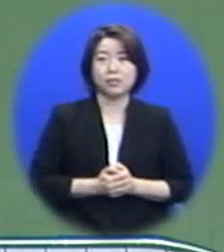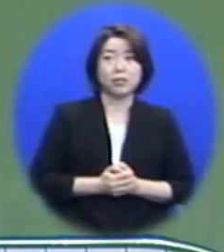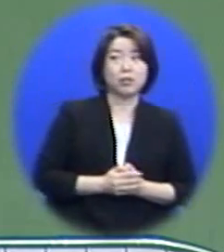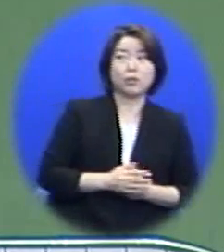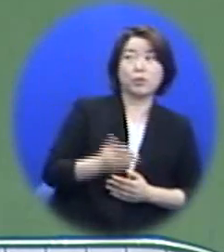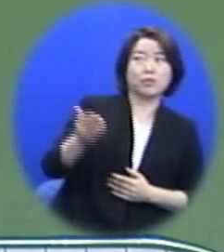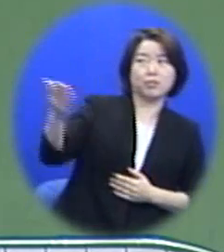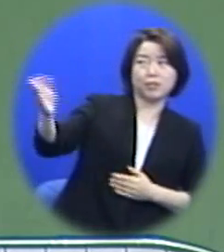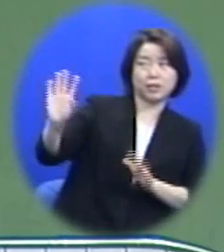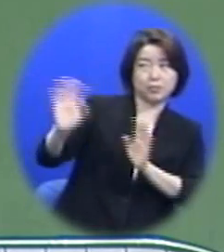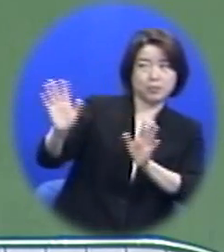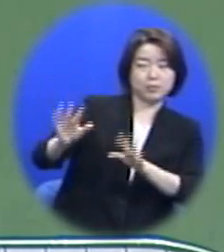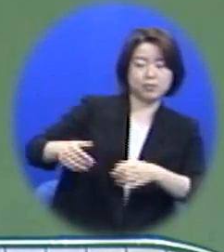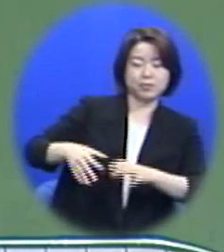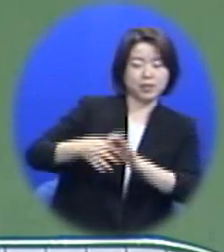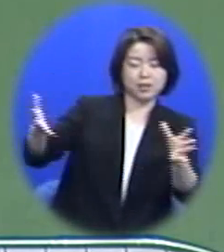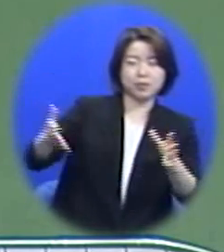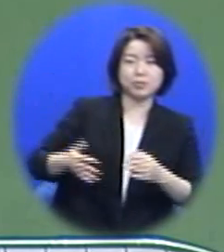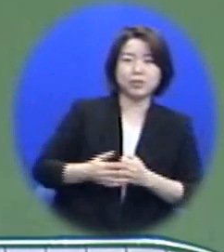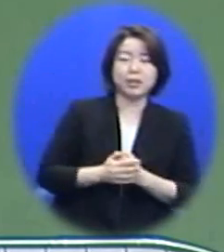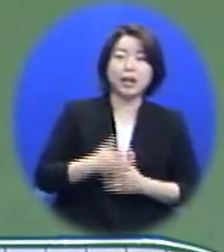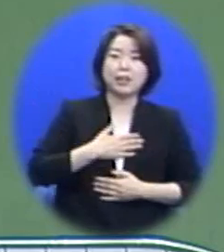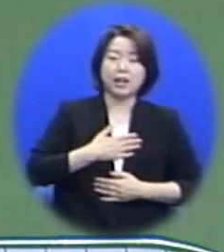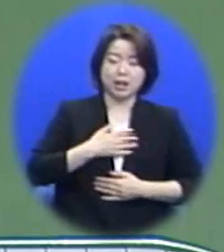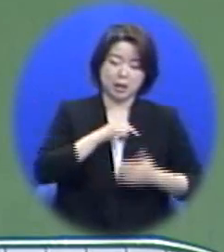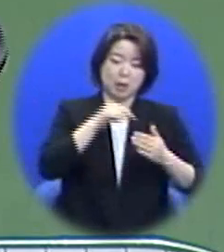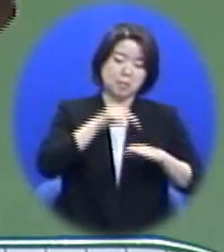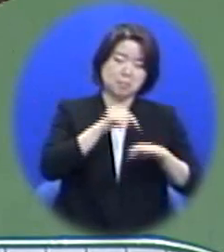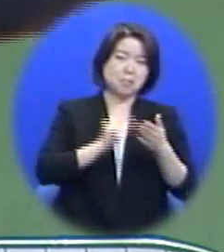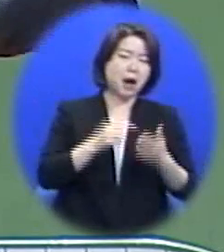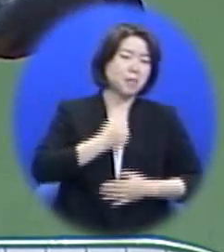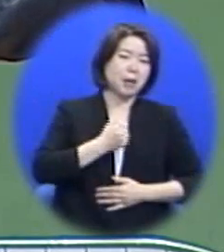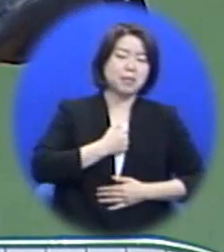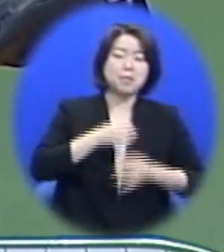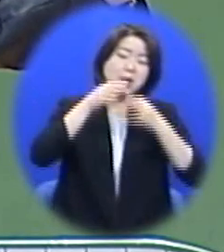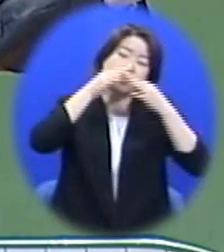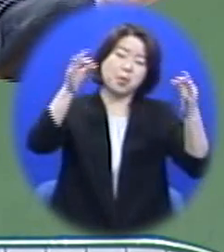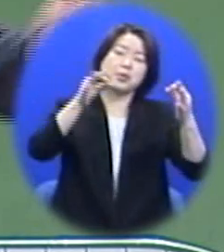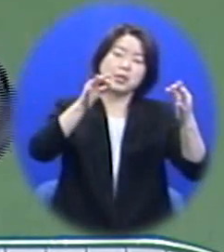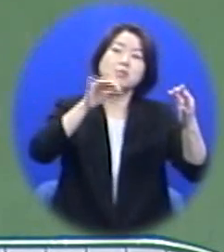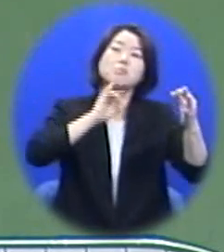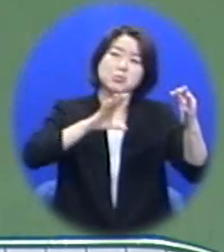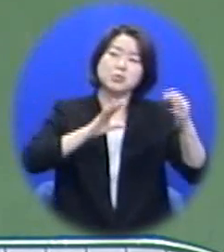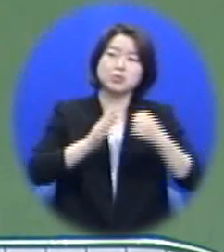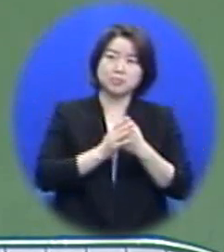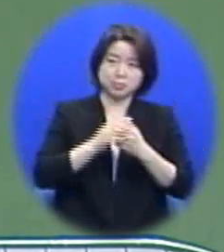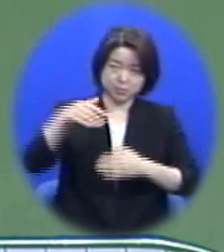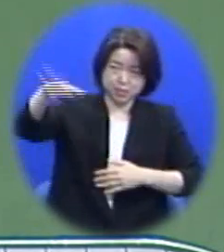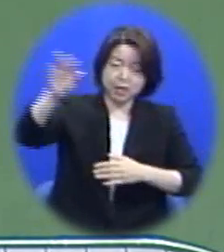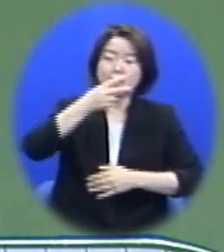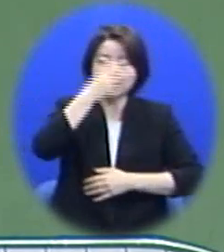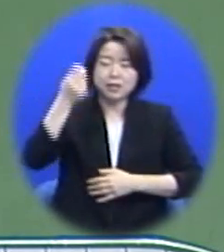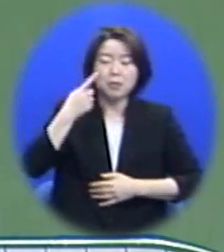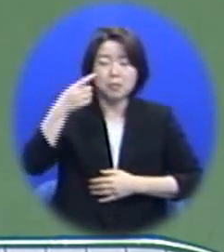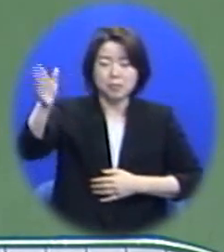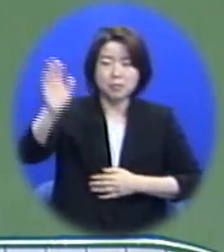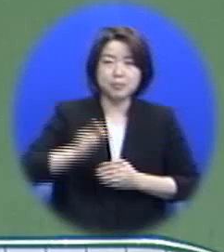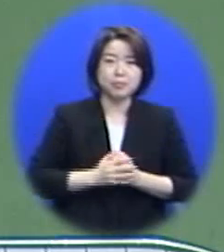아무 상관없어요 내가 속이 답답해서 한번 소리 친 것뿐이에요 얼른 들어가